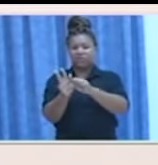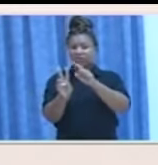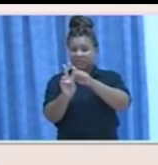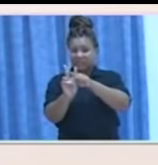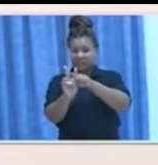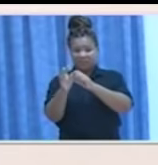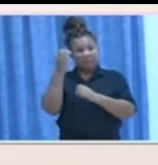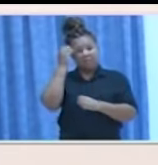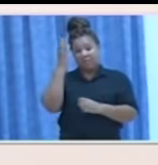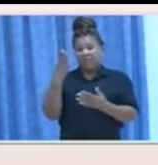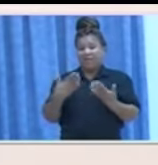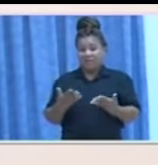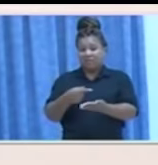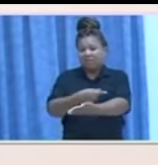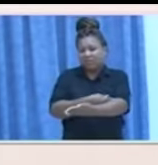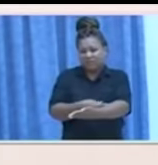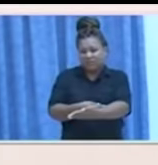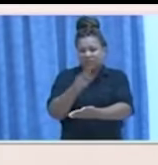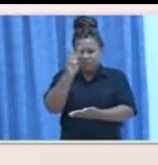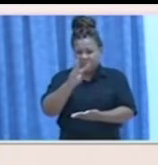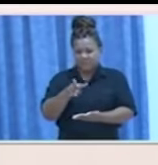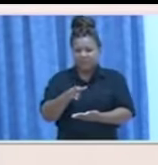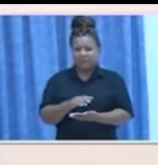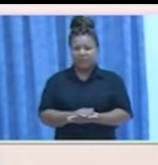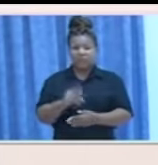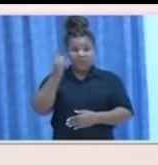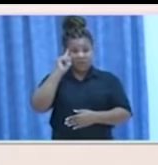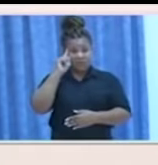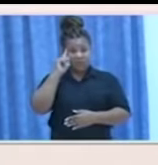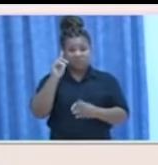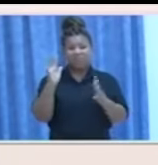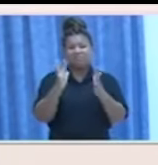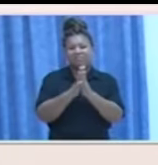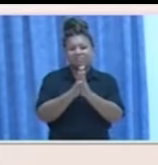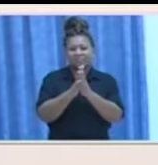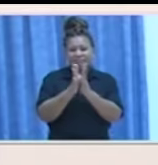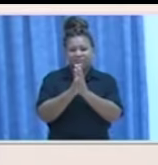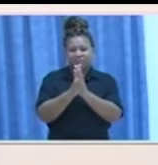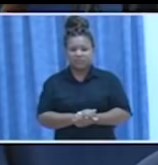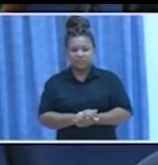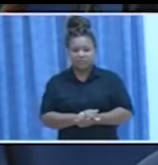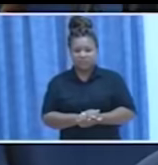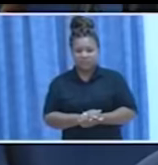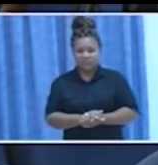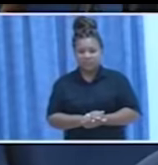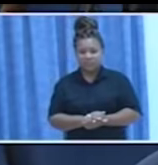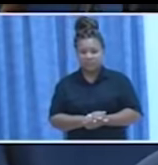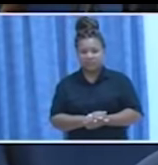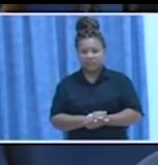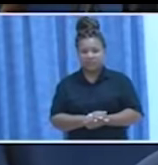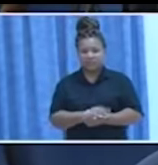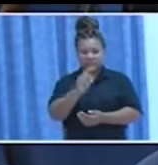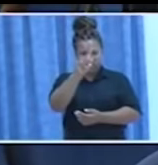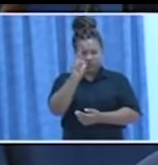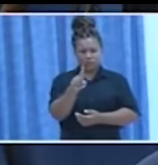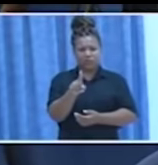partenaires ont besoin, ils bien testé lui aussi à cause d'un very, very close contact, ils peuvent rester ensemble. Et il y a une bonne question de voyage récemment, ou bien c'est celui qui nous